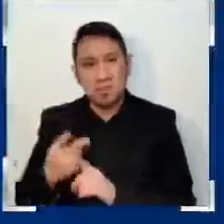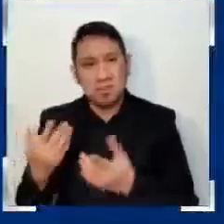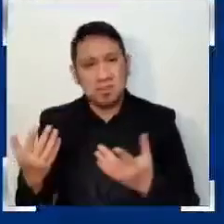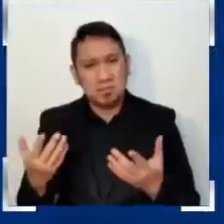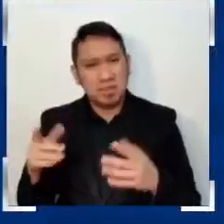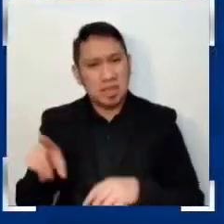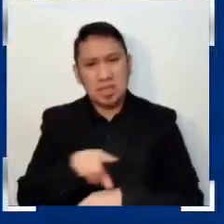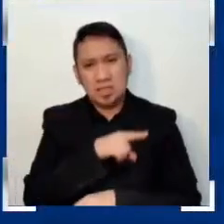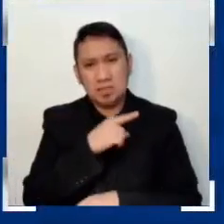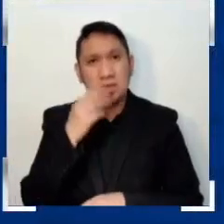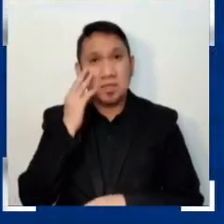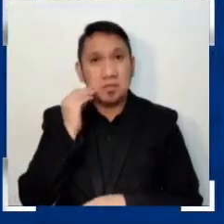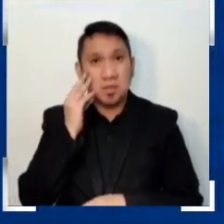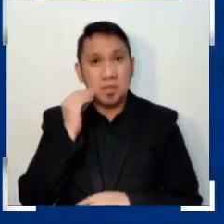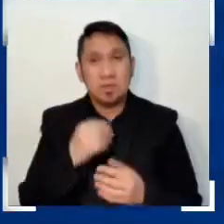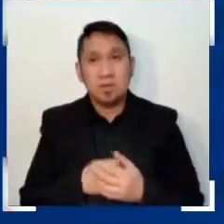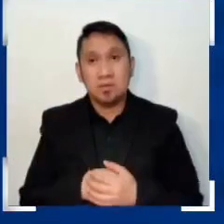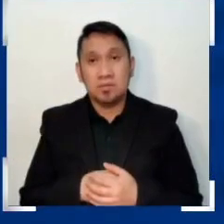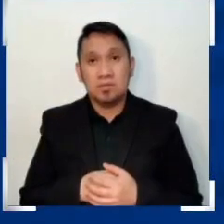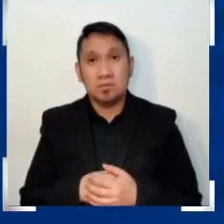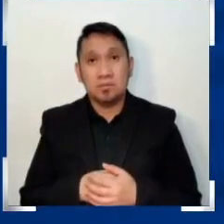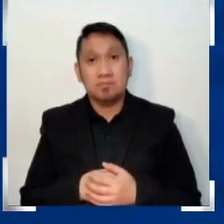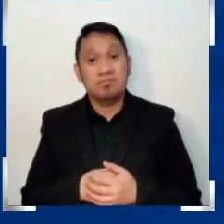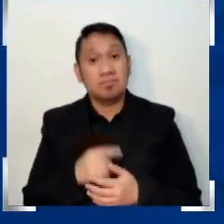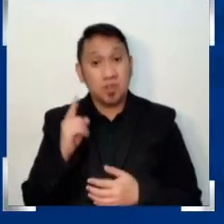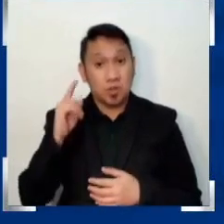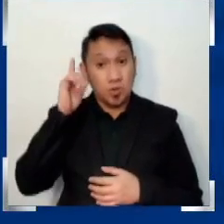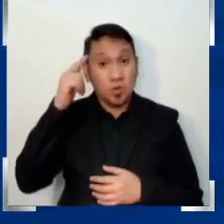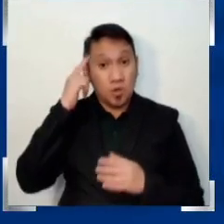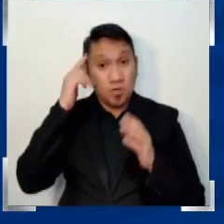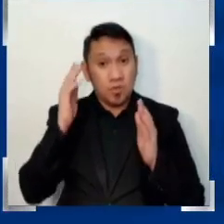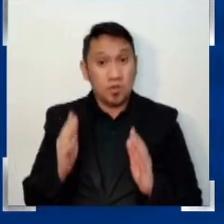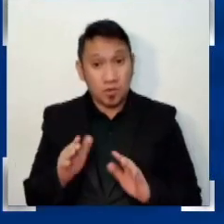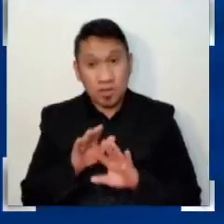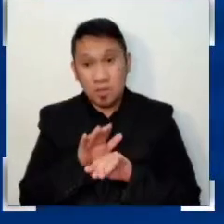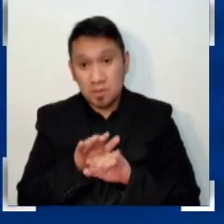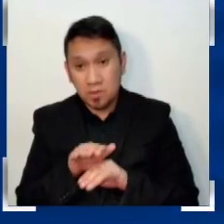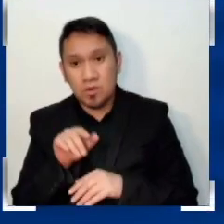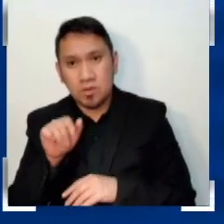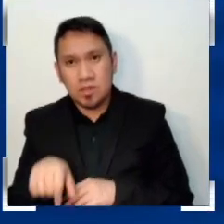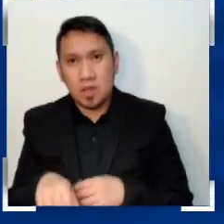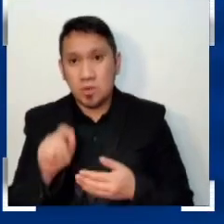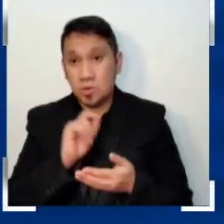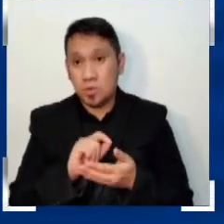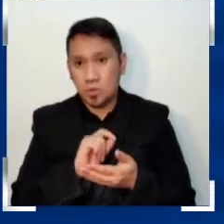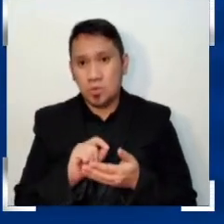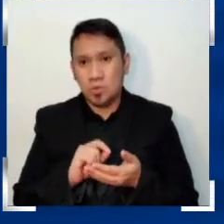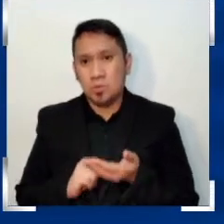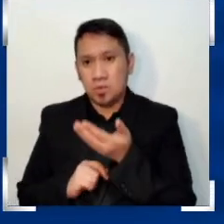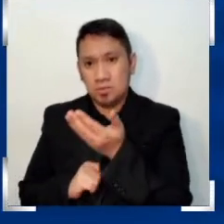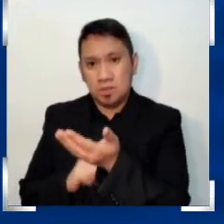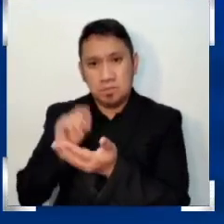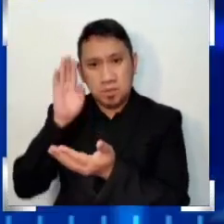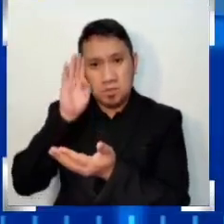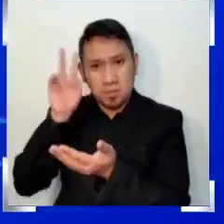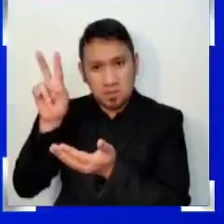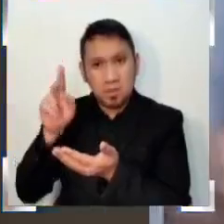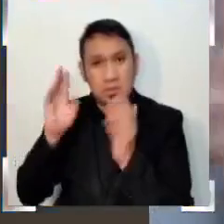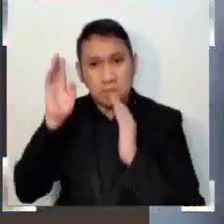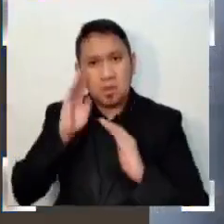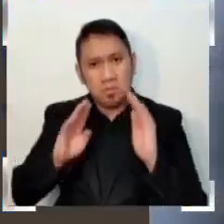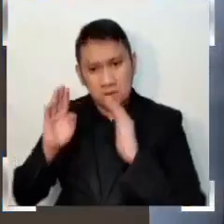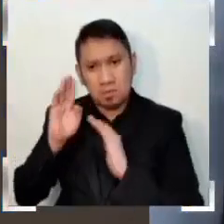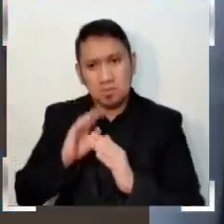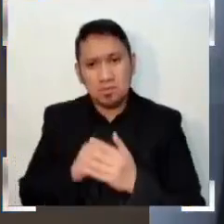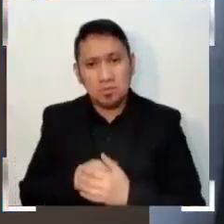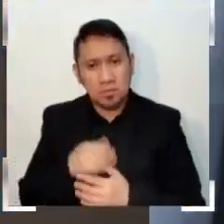Kaya naman si Occidental Mindoro Governor Eduardo Gadiano sumulat kay Pangulong Bongbong Marcos para idulog ang kanilang problema. Meron